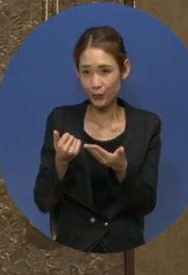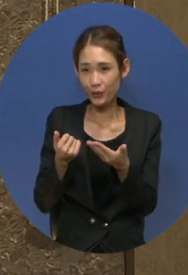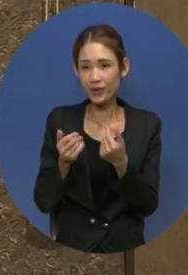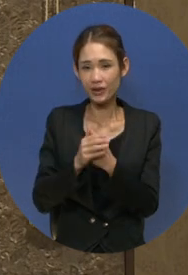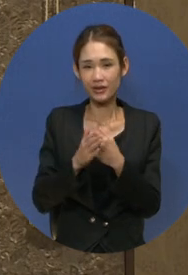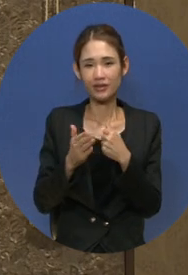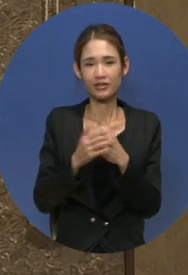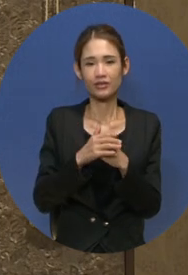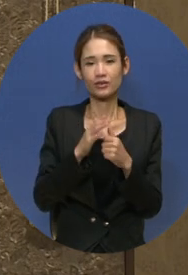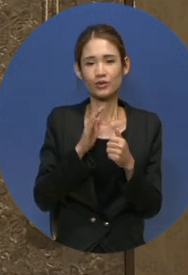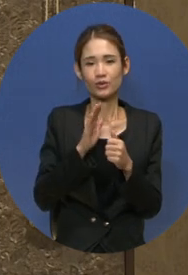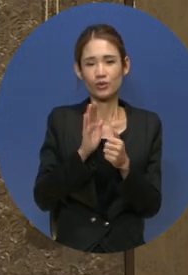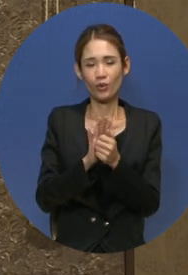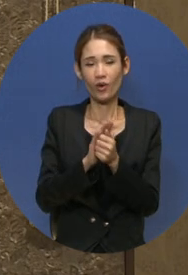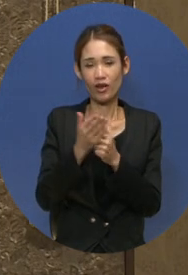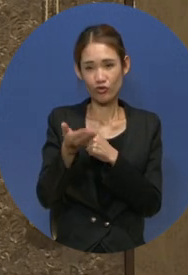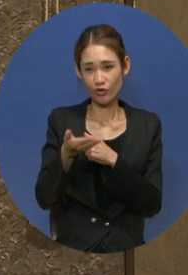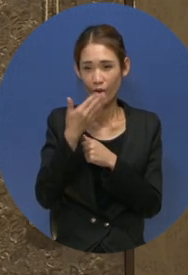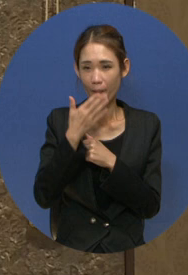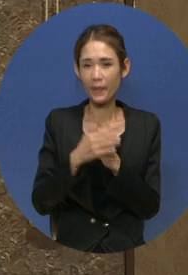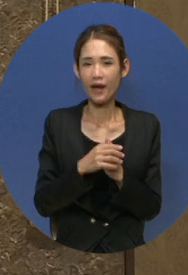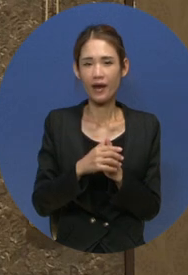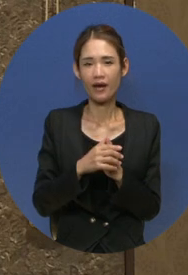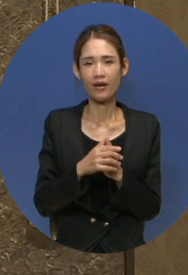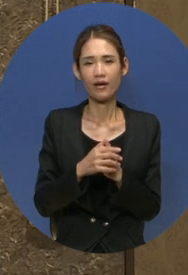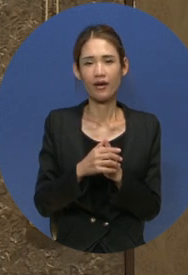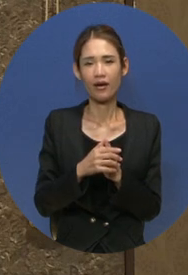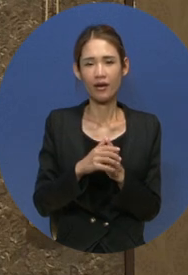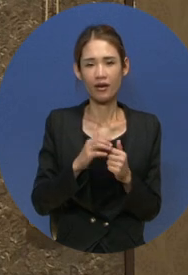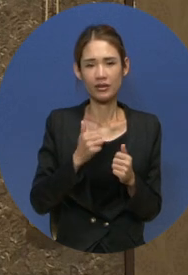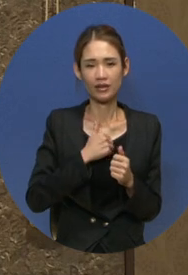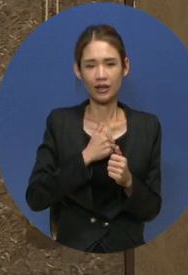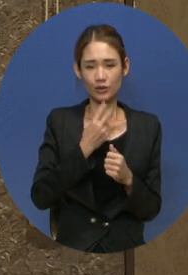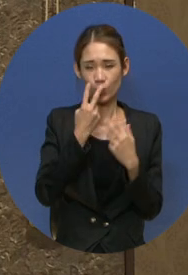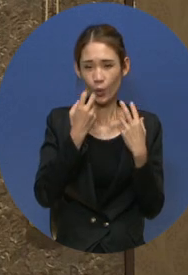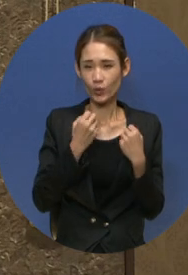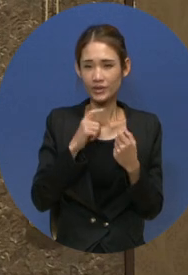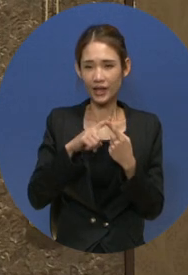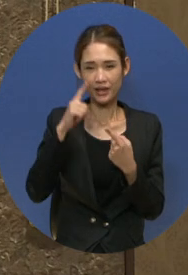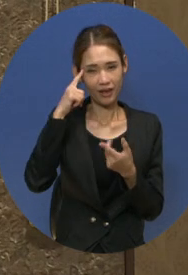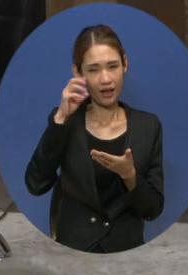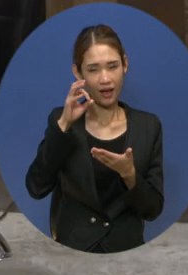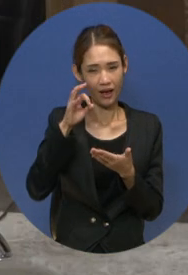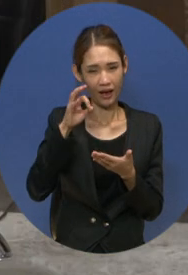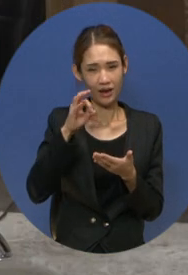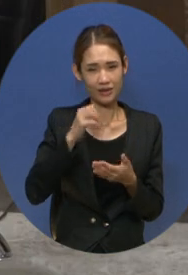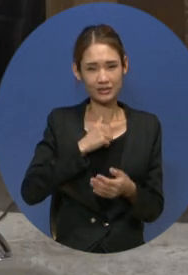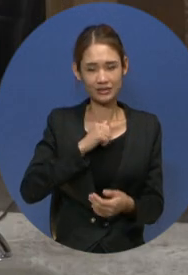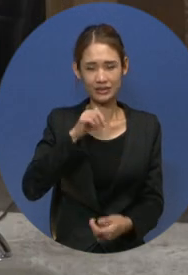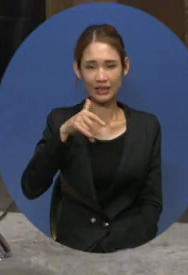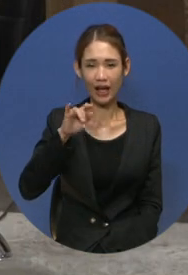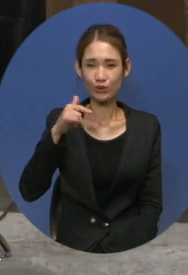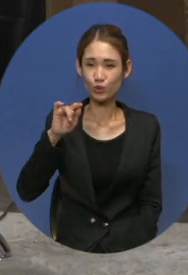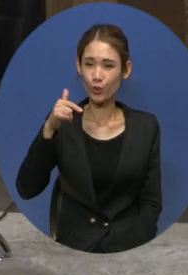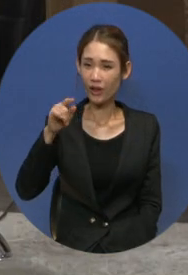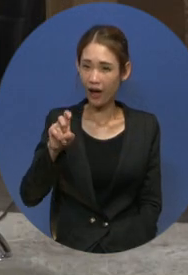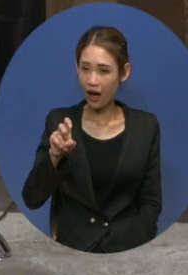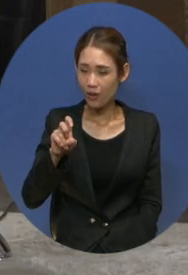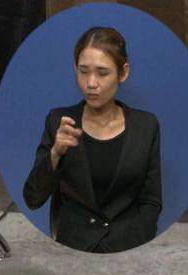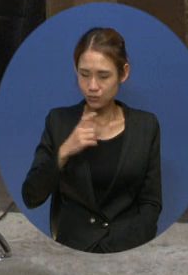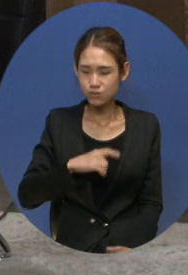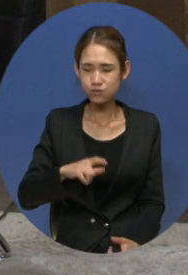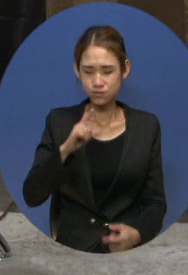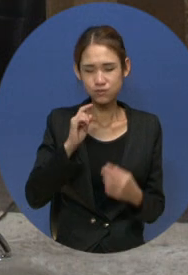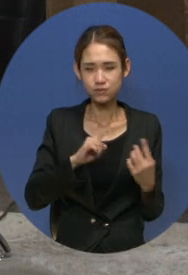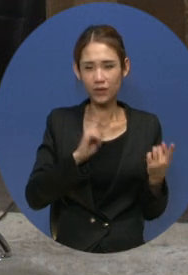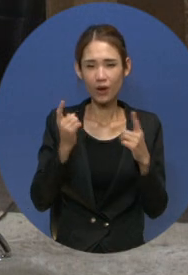예, 도움이 될 수 있는 사람이구나. 그런 자기 존재에 대한 가치감. 네. 예. 자존감도 그렇죠. 굉장히 올라가고 예. 또